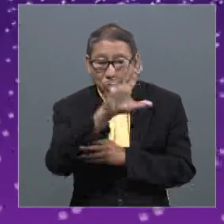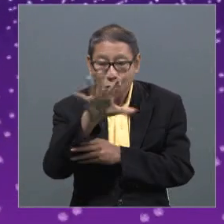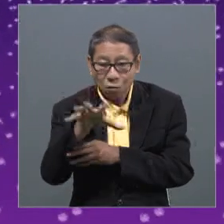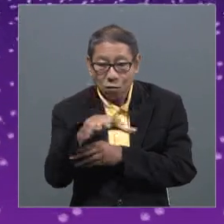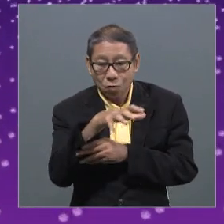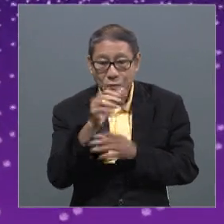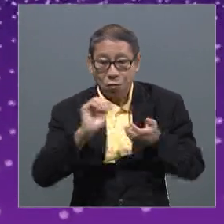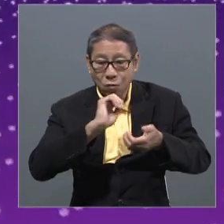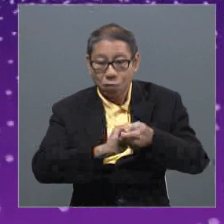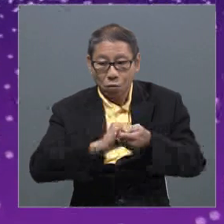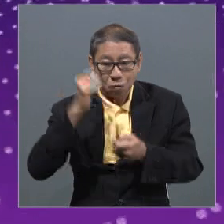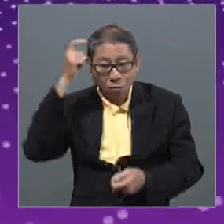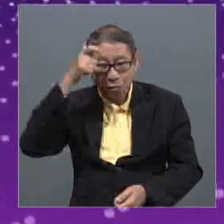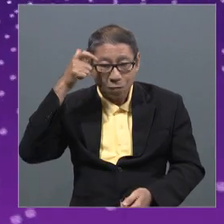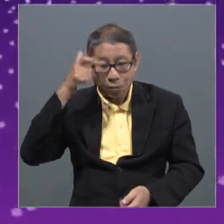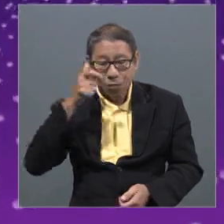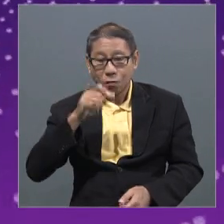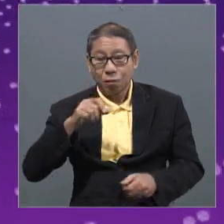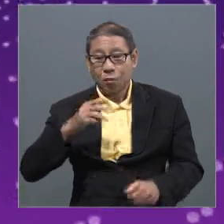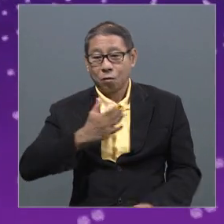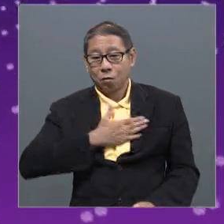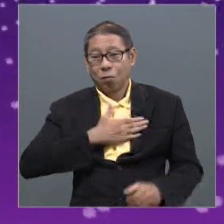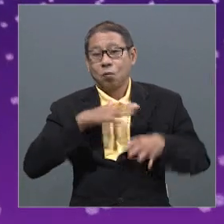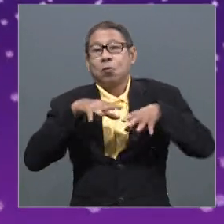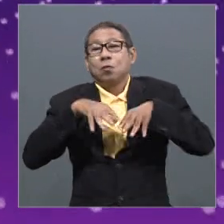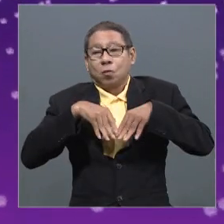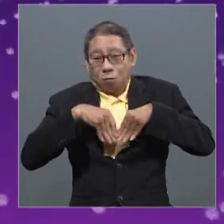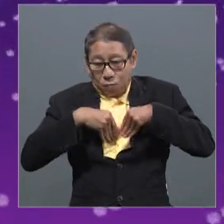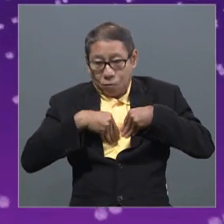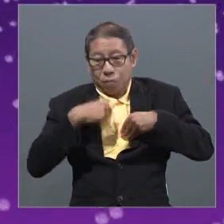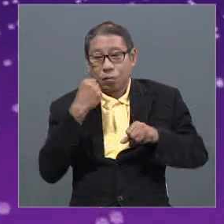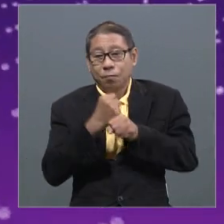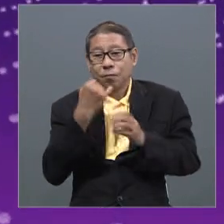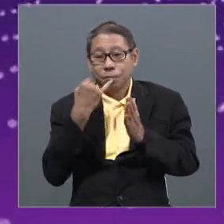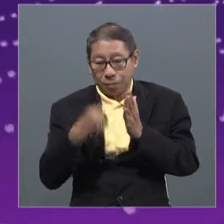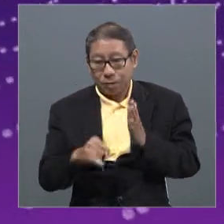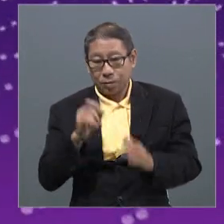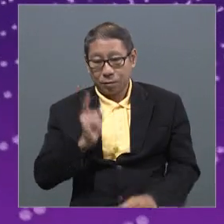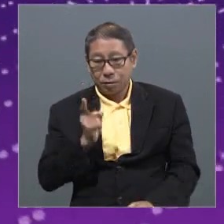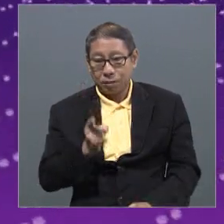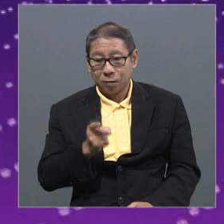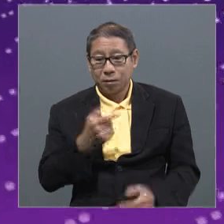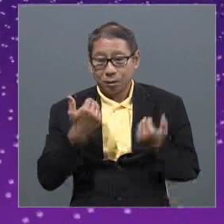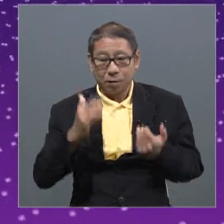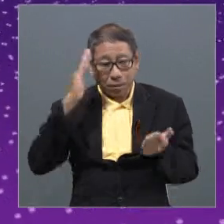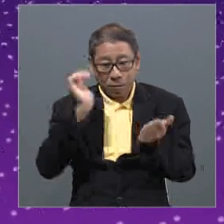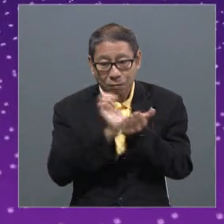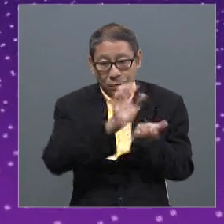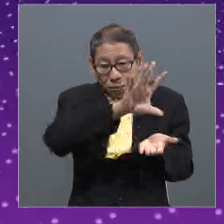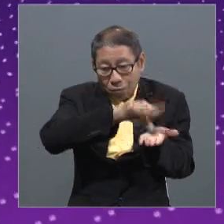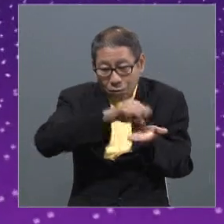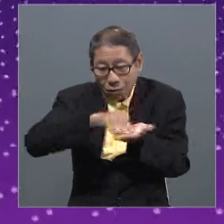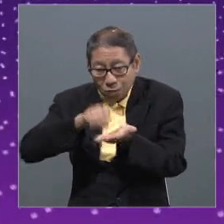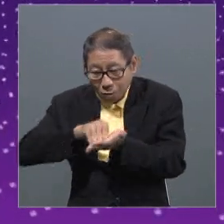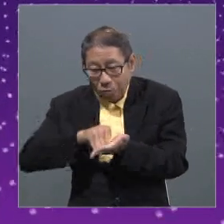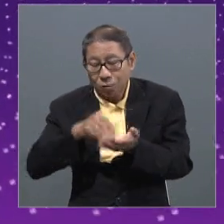สวนเจ้าตัวก็ยอมรับว่าเป็นหนึ่งในผู้ร่วมขบวนการจริงๆนะฮะตอนนี้ทางพนักงานสอบสวนเนี่ยกำลังรวบรวมพยานหลักฐานอยู่เพราะว่าจากการที่จับคนนี้